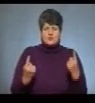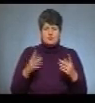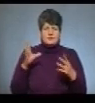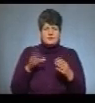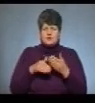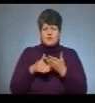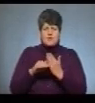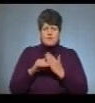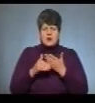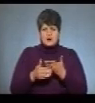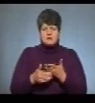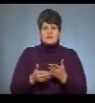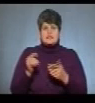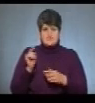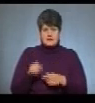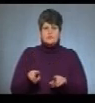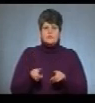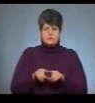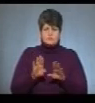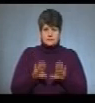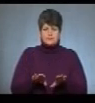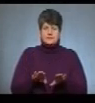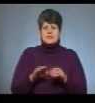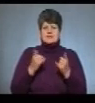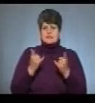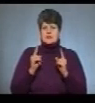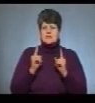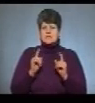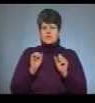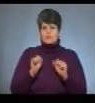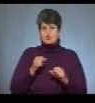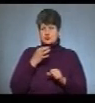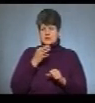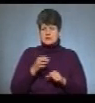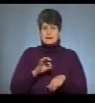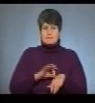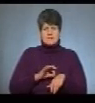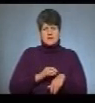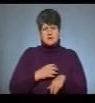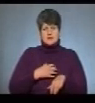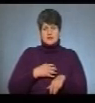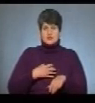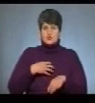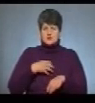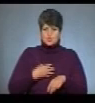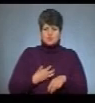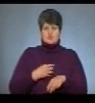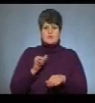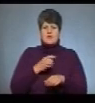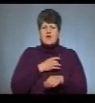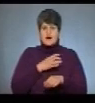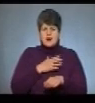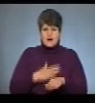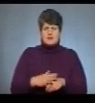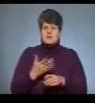допомагали, і в тому числі він, бо зараз тільки можу сказати біль, сум і рана, яка, напевно, не буде заживати